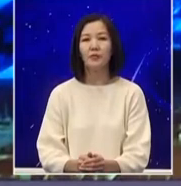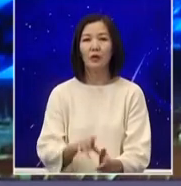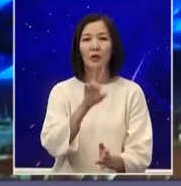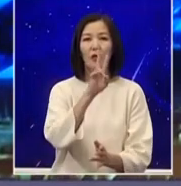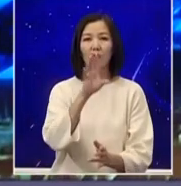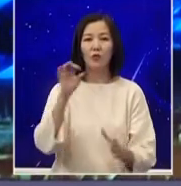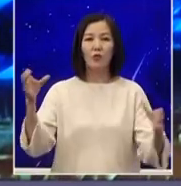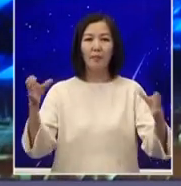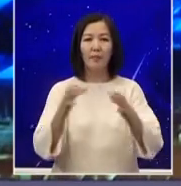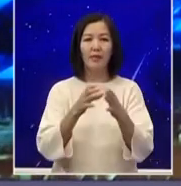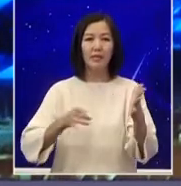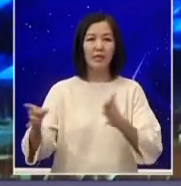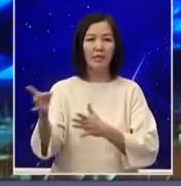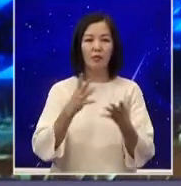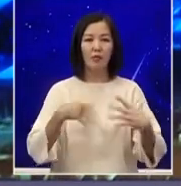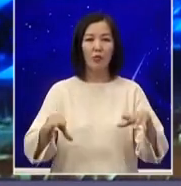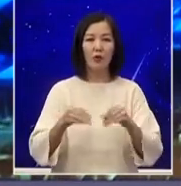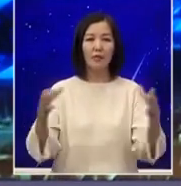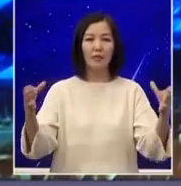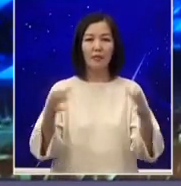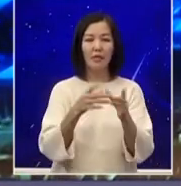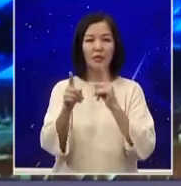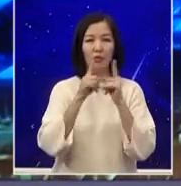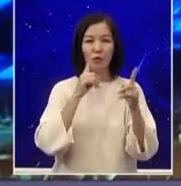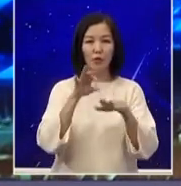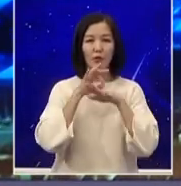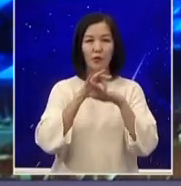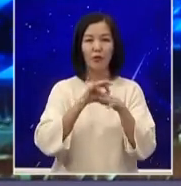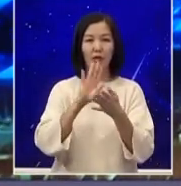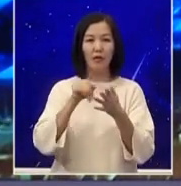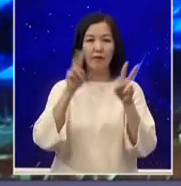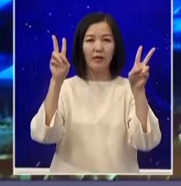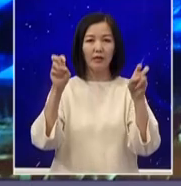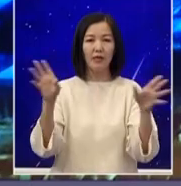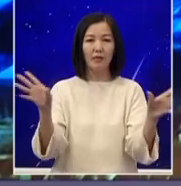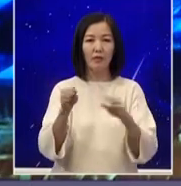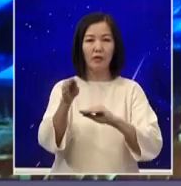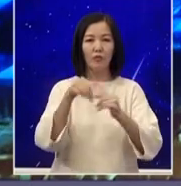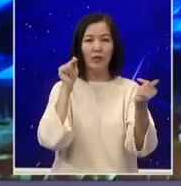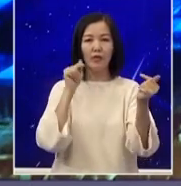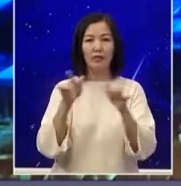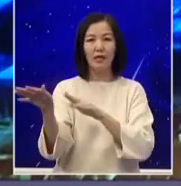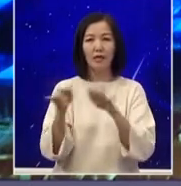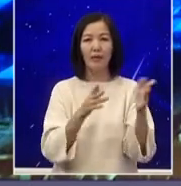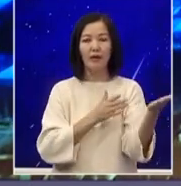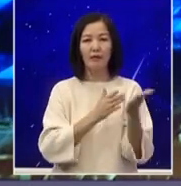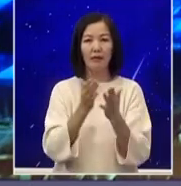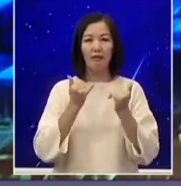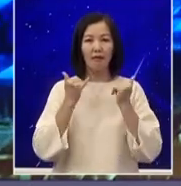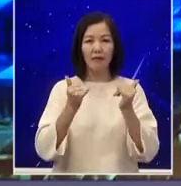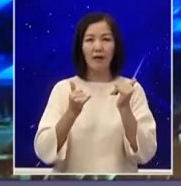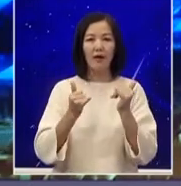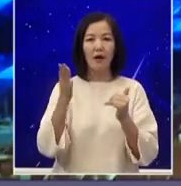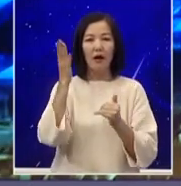Нұр Отан партиясының республикалық қоғамдық кеңесінің отырысы өтті. Негізге тақырып сыбайлас жемқорлыққа қарсы іс-қимылға бағытталды. Бұл